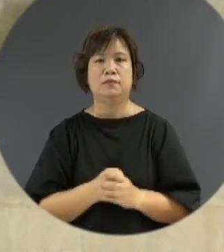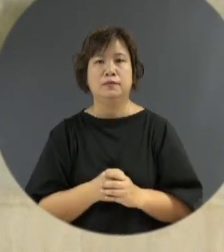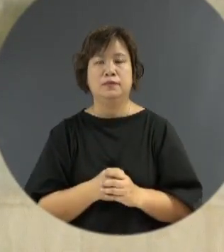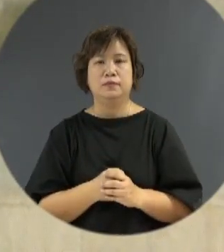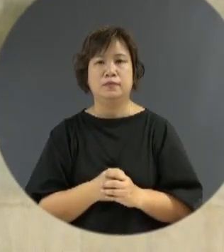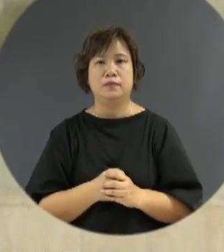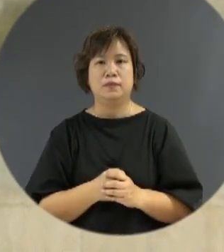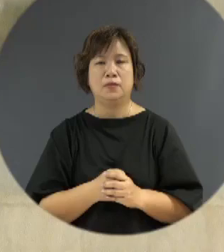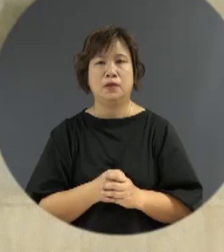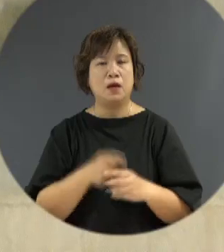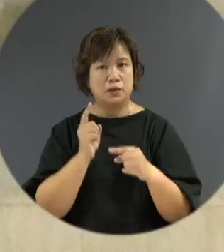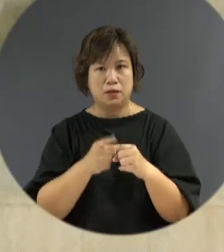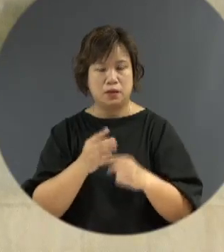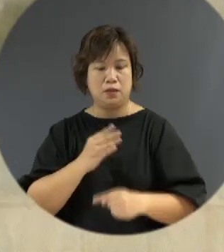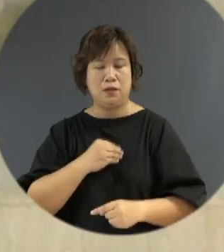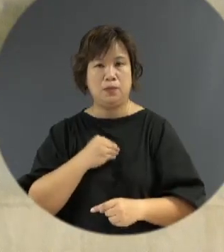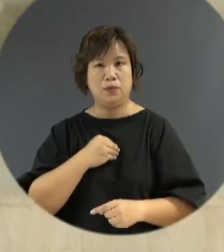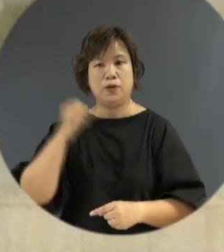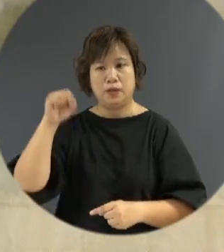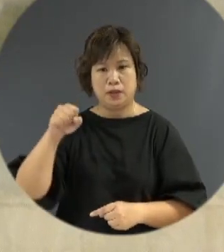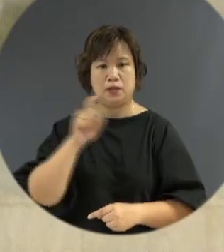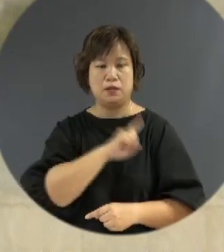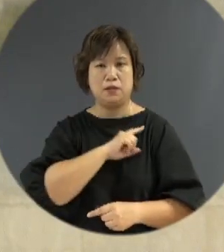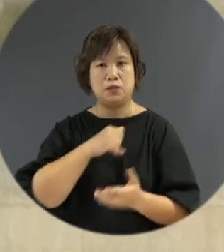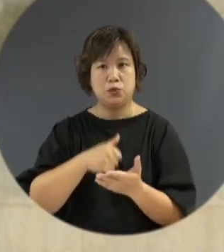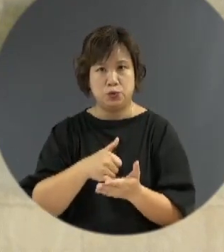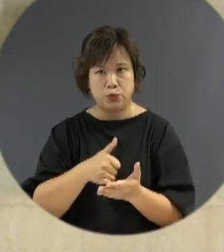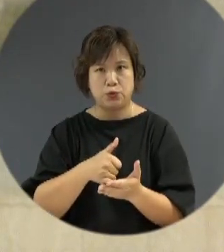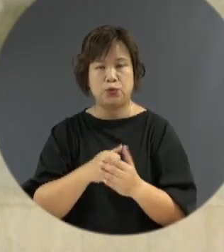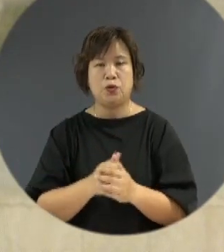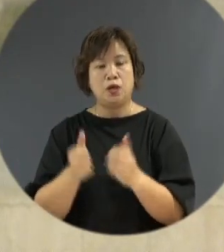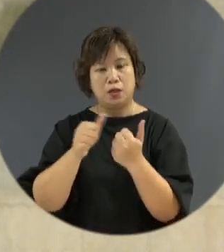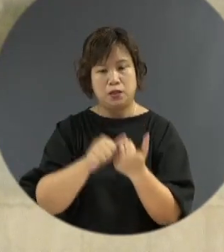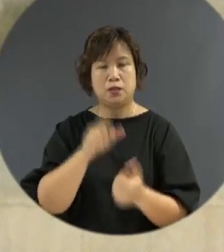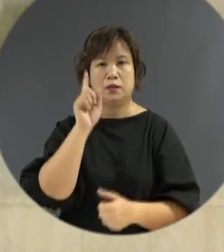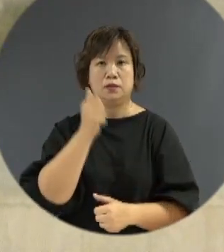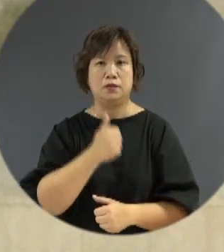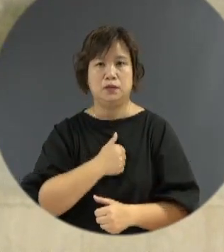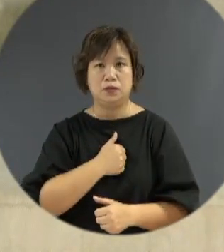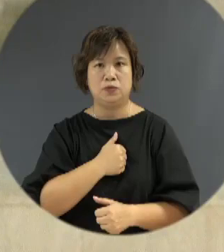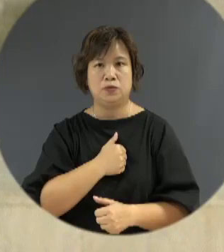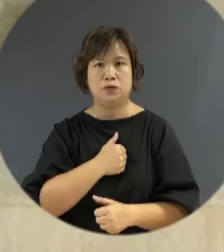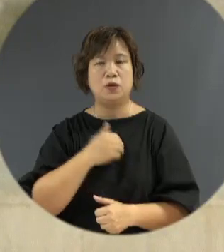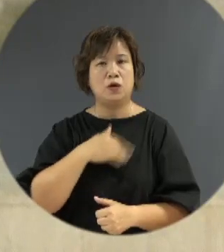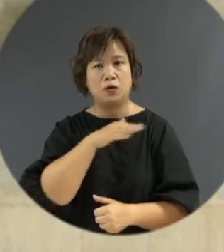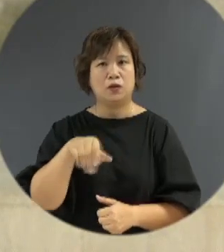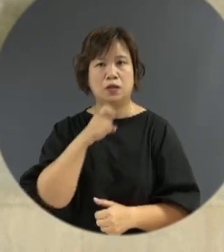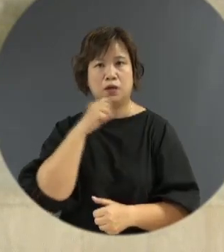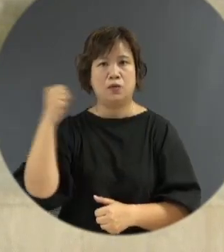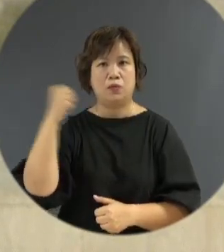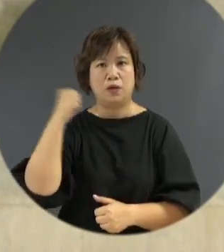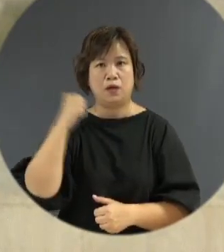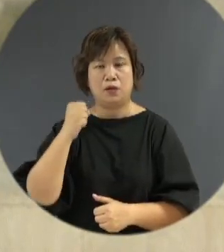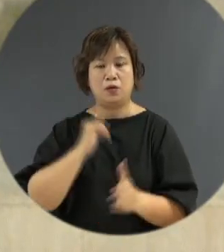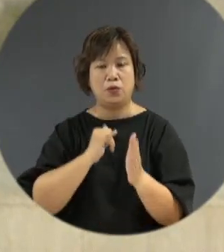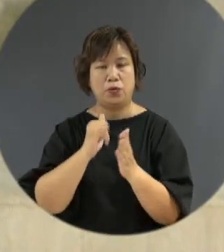只有谦虚承认自己的软弱，倚靠天主，我们才有力量向前迈